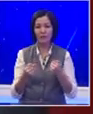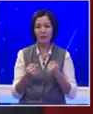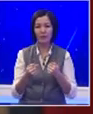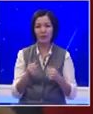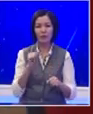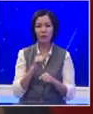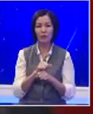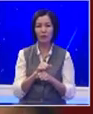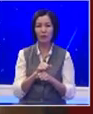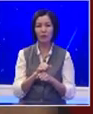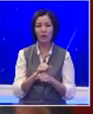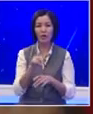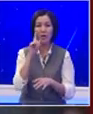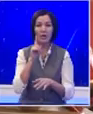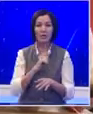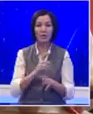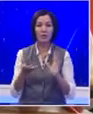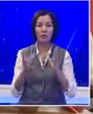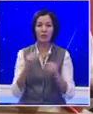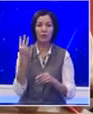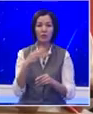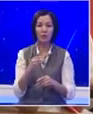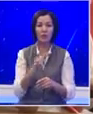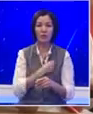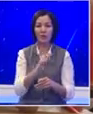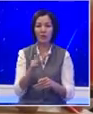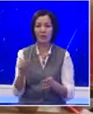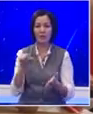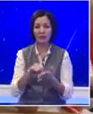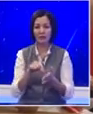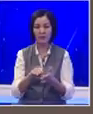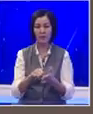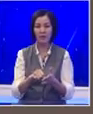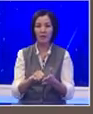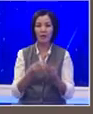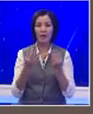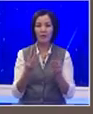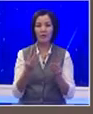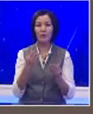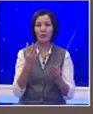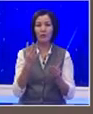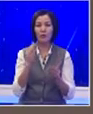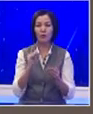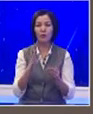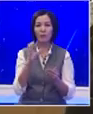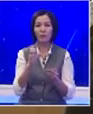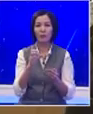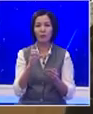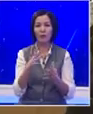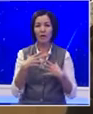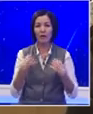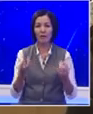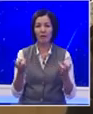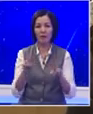қатысқан қазақстандық сарбаздардың саны 30 мыңнан асады. Десе де бүгінде солардың тек 4,5 мыңға жуығы ғана